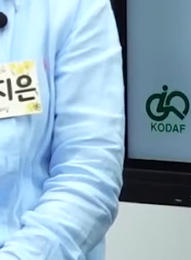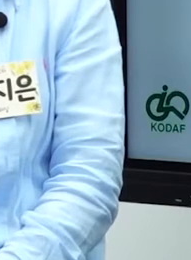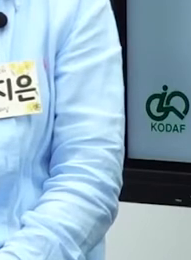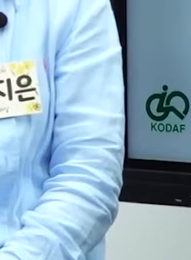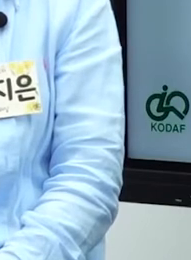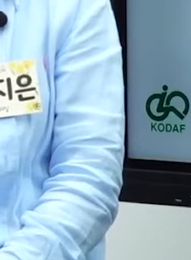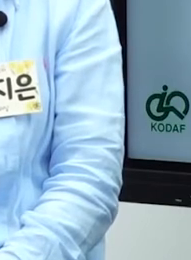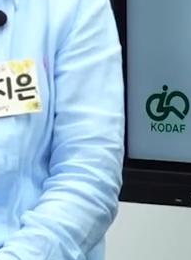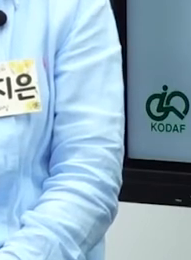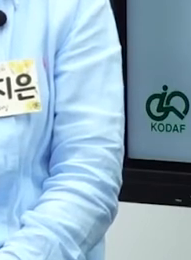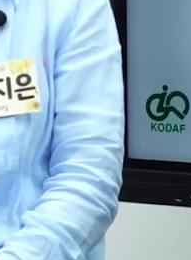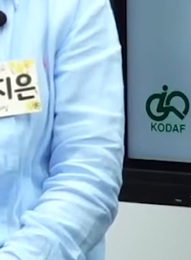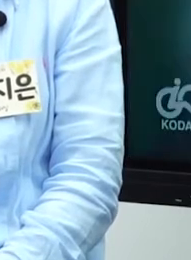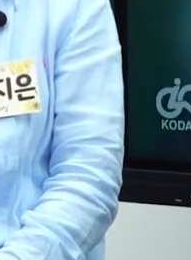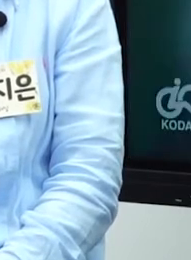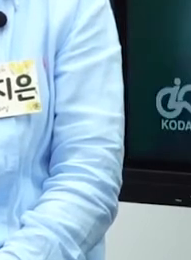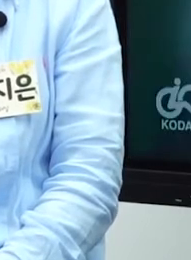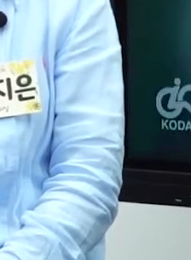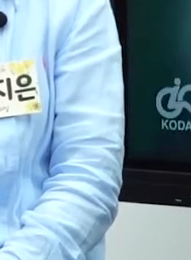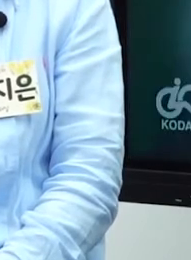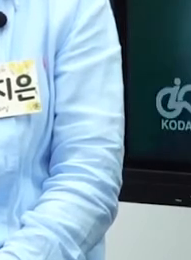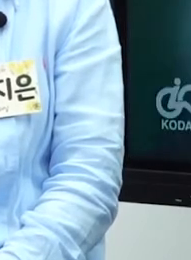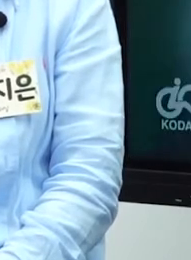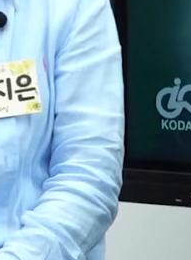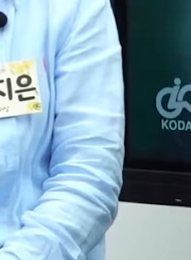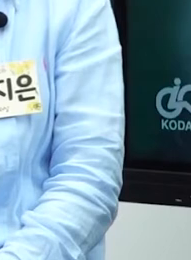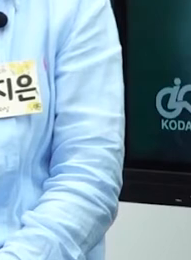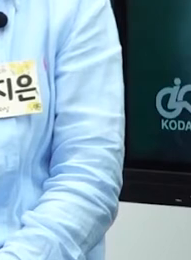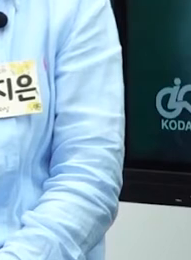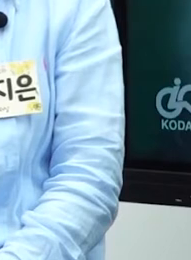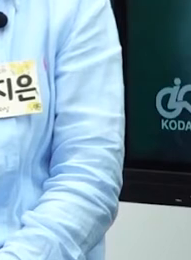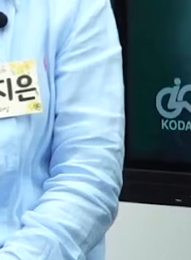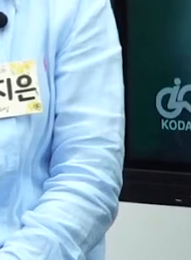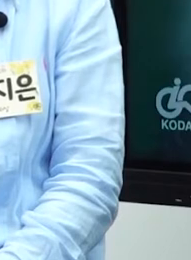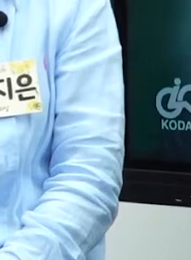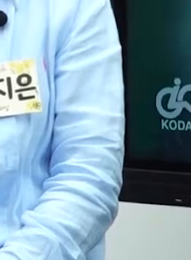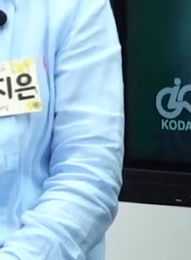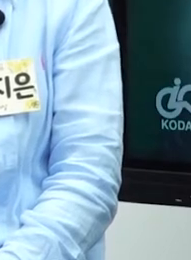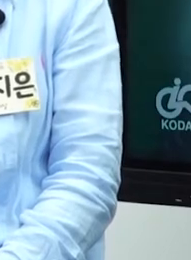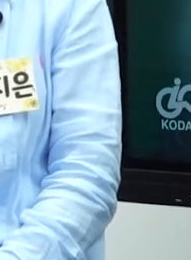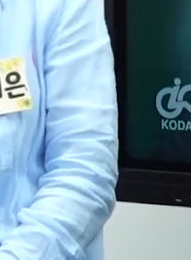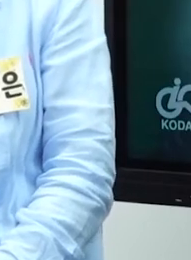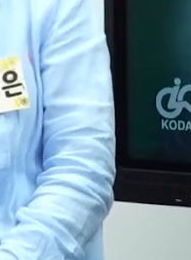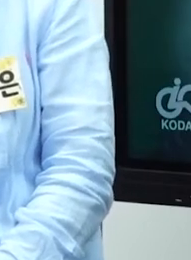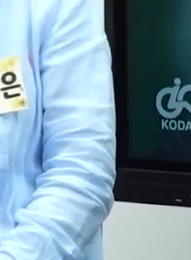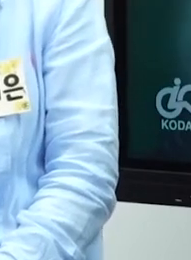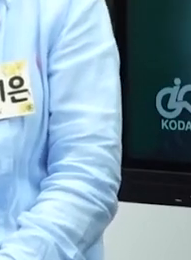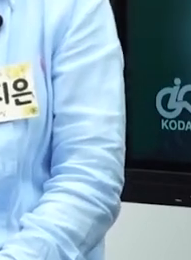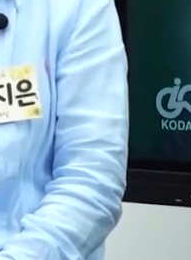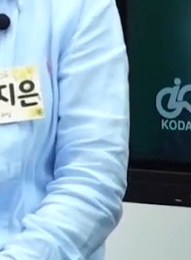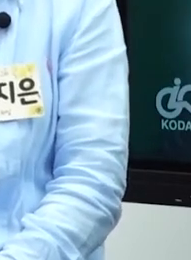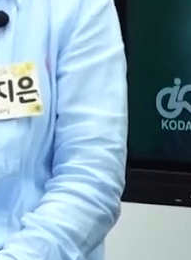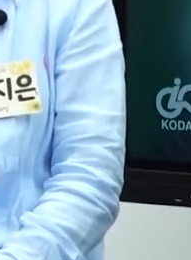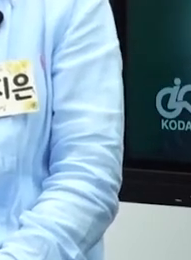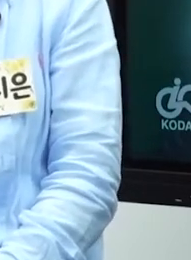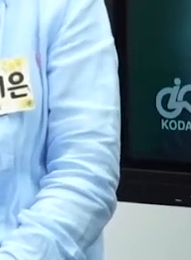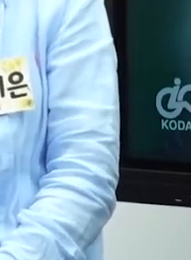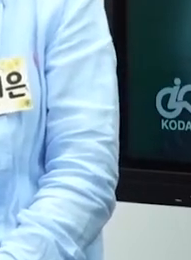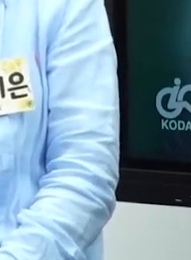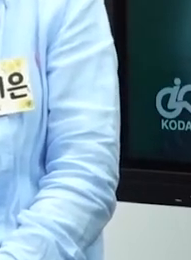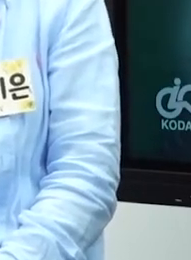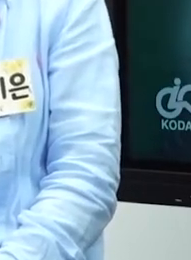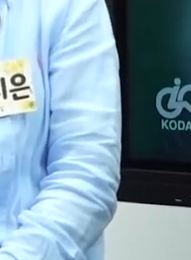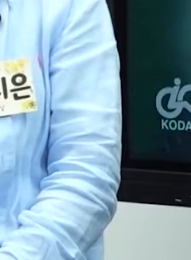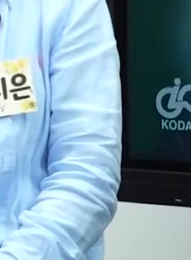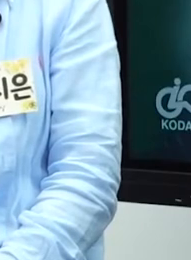그래서 지금 구아가 어느 정도 되는데 저희 부모님이 저를 데리고 갑니다. 근데 좀 미리 알려주시지. 그냥 무작정 데리고 가셔서 이것 좀